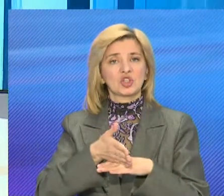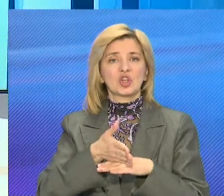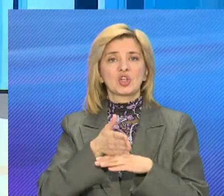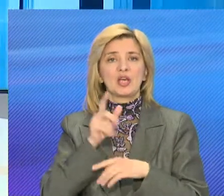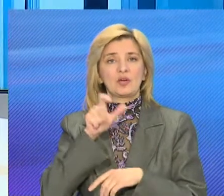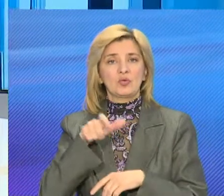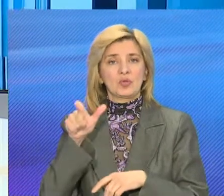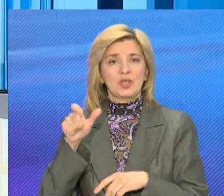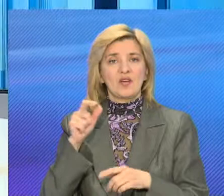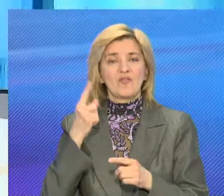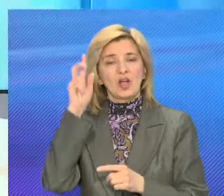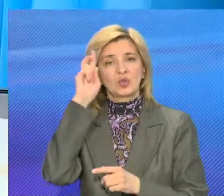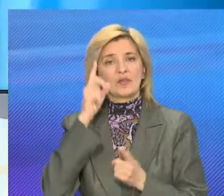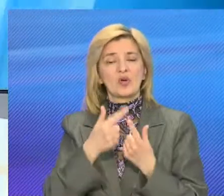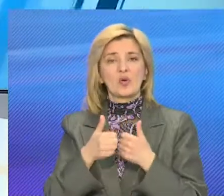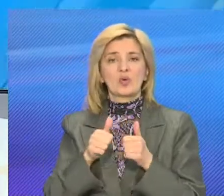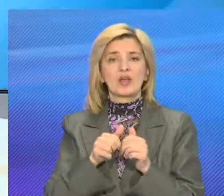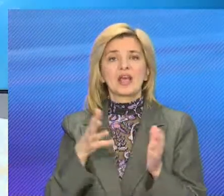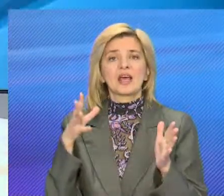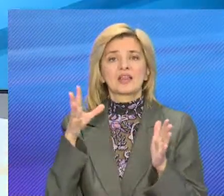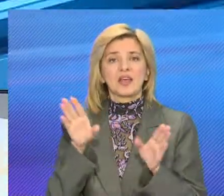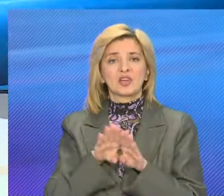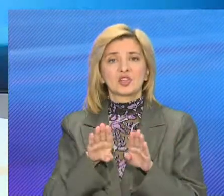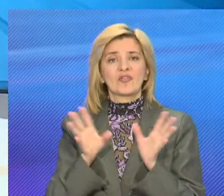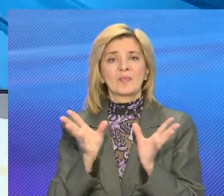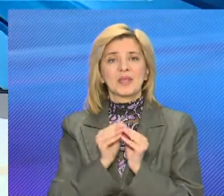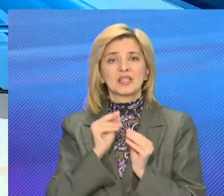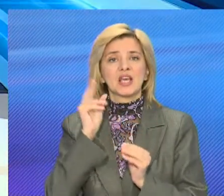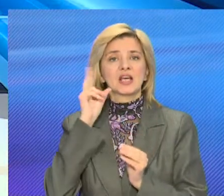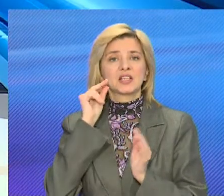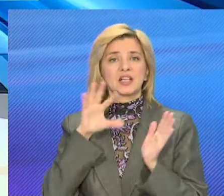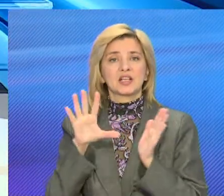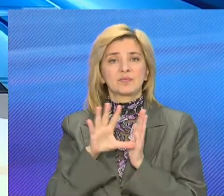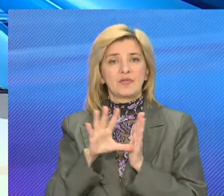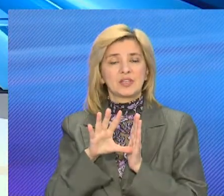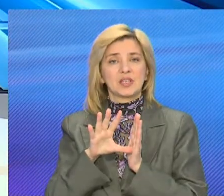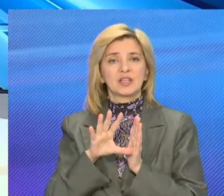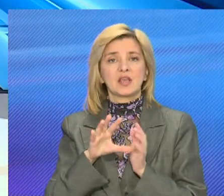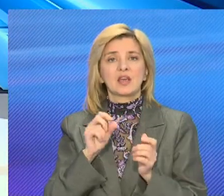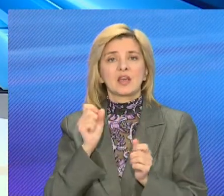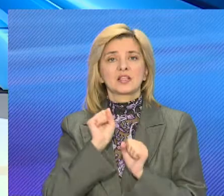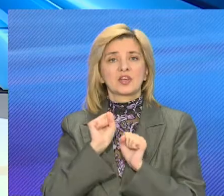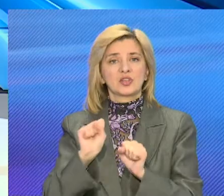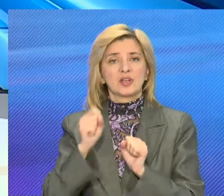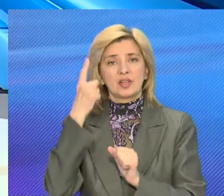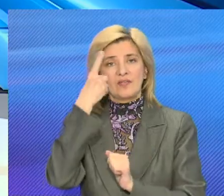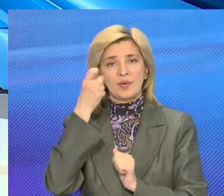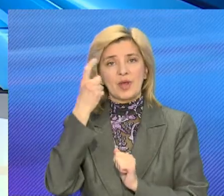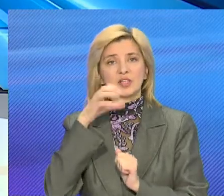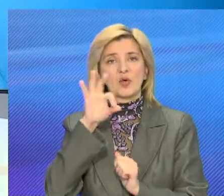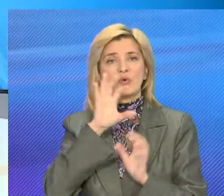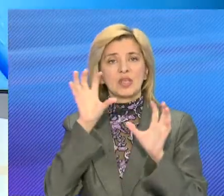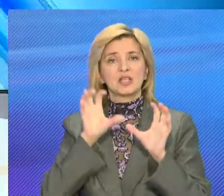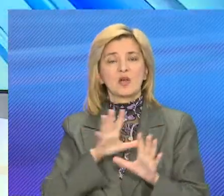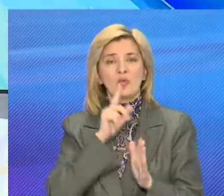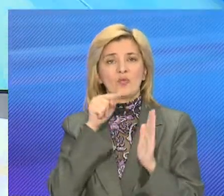яго разгляду. Разам з лічбавізацыяй расце запыт на абарону інфармацыі ад незаконнага ўмяшальніцтва. Падрабязней аб